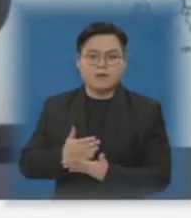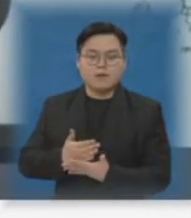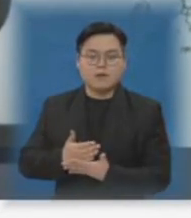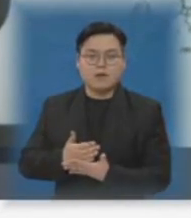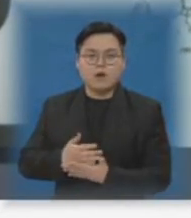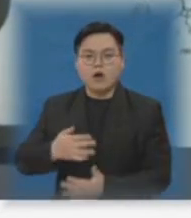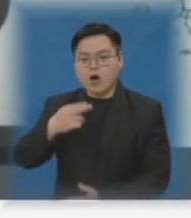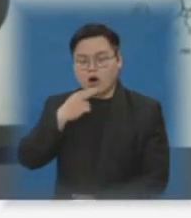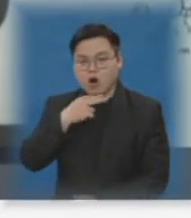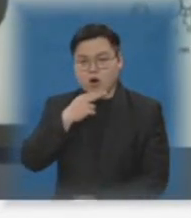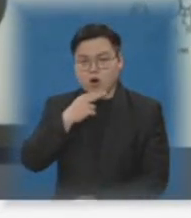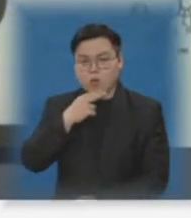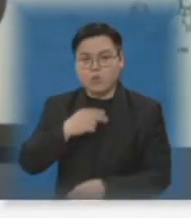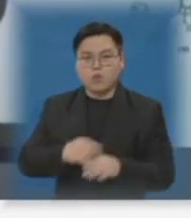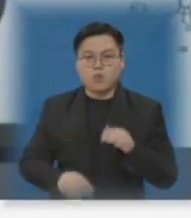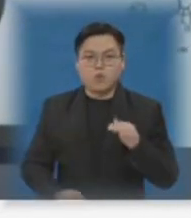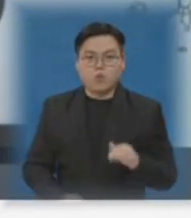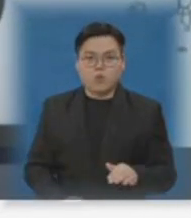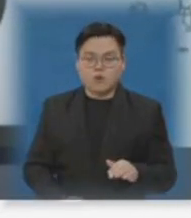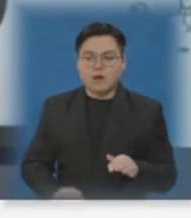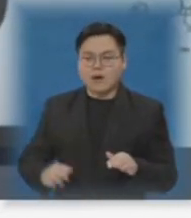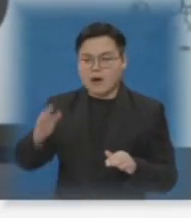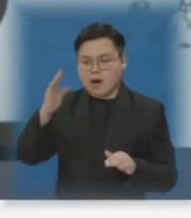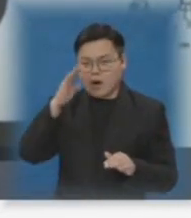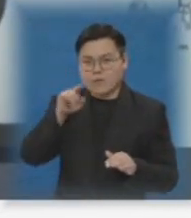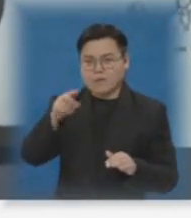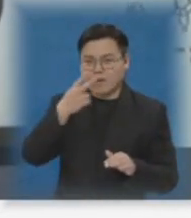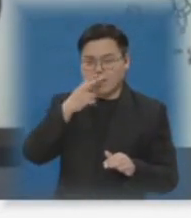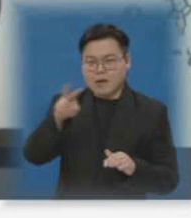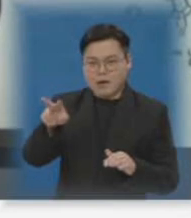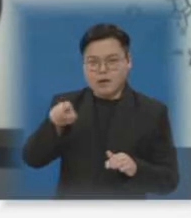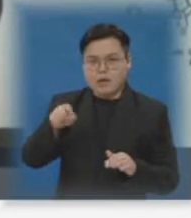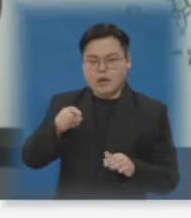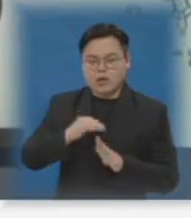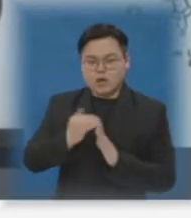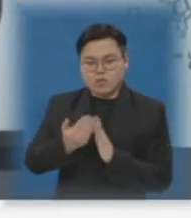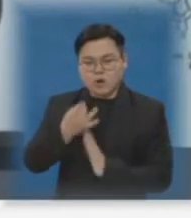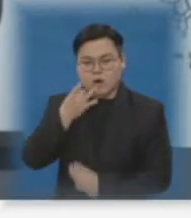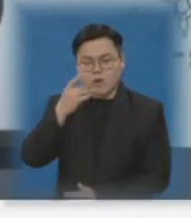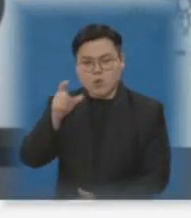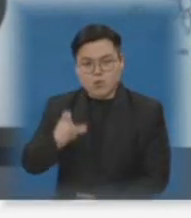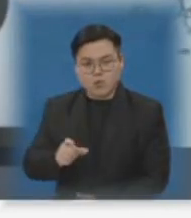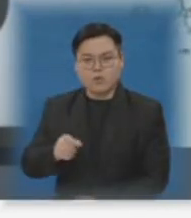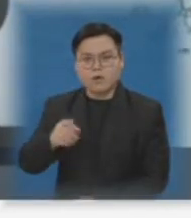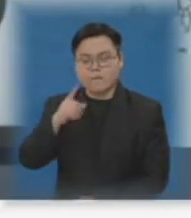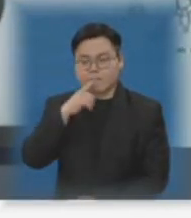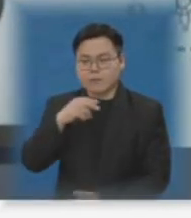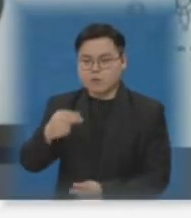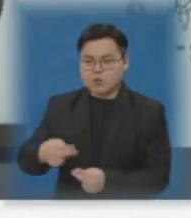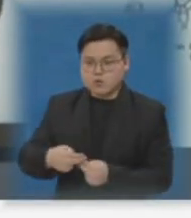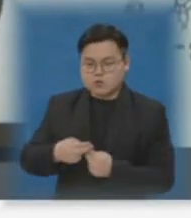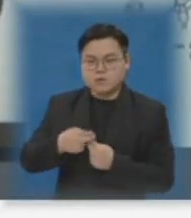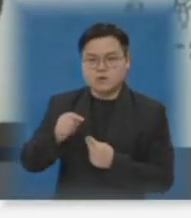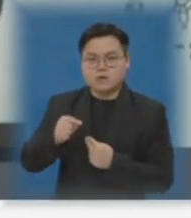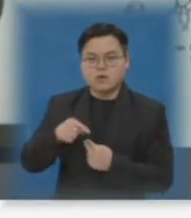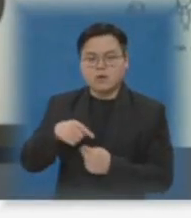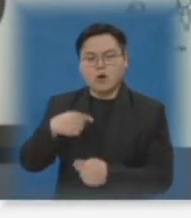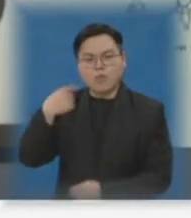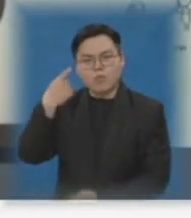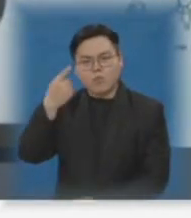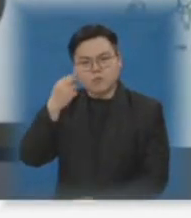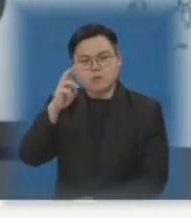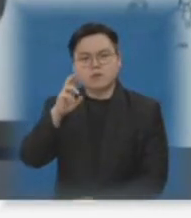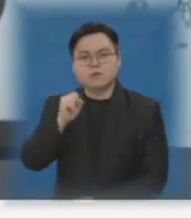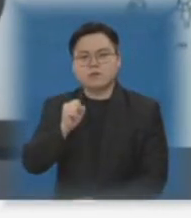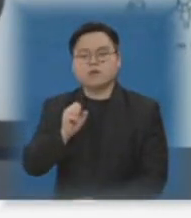нь охтууд аавыгаа тий энэ гэр бүлийн эр хүн төшөг нөмөр энэ аавынхаа талаар хэрхэн бодож явдгийг